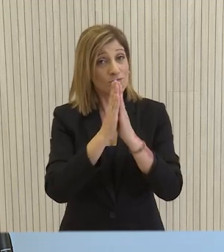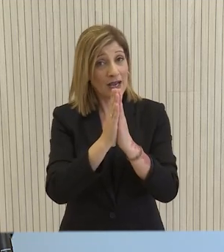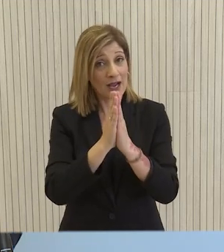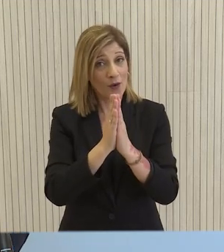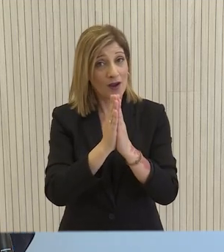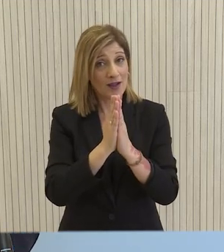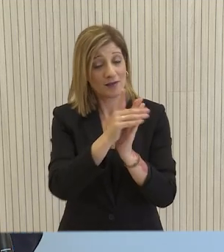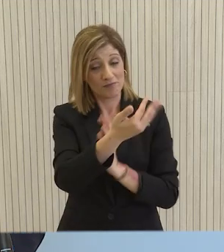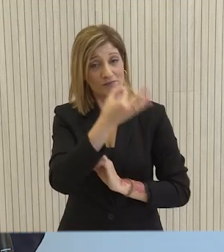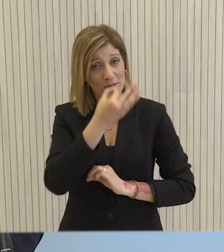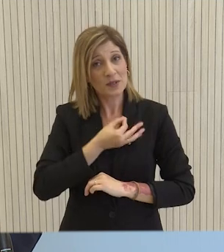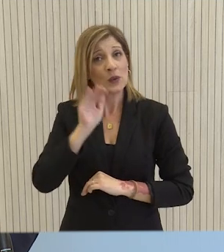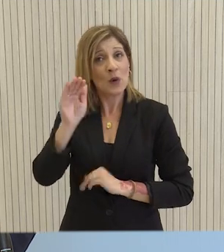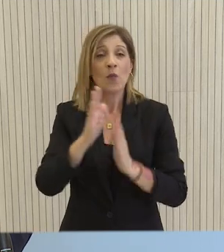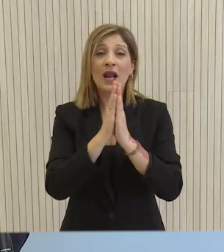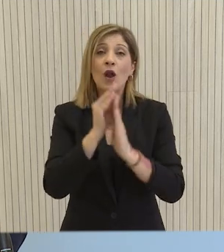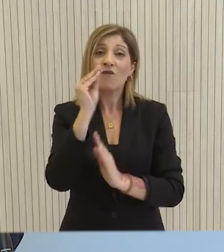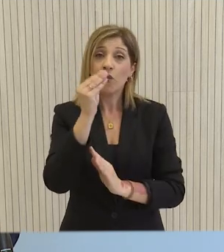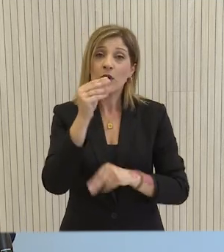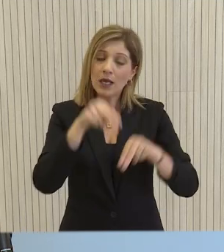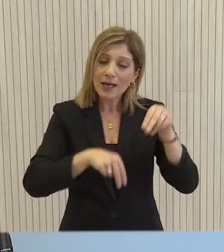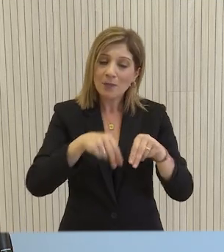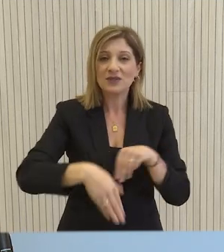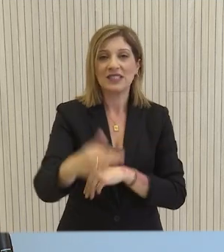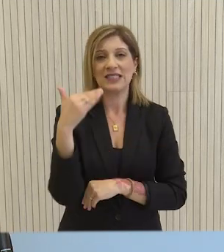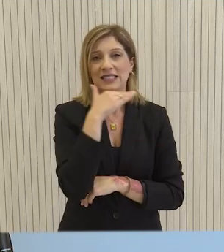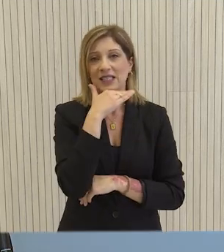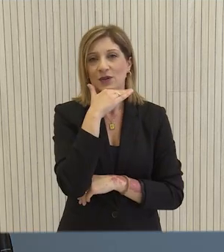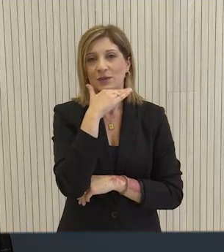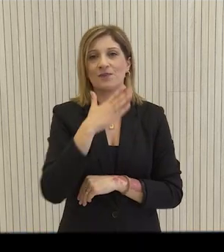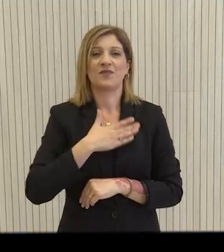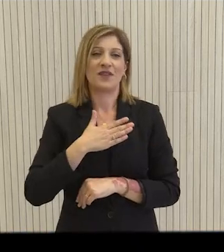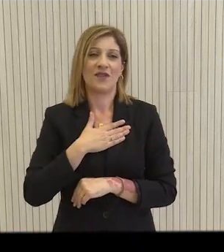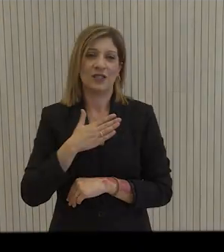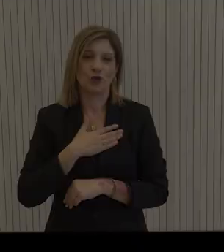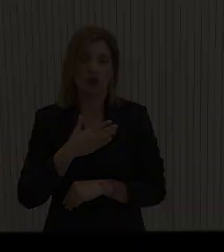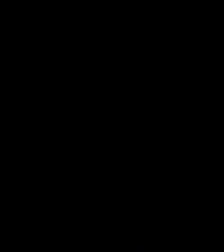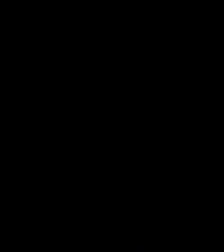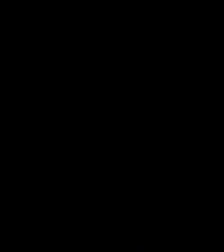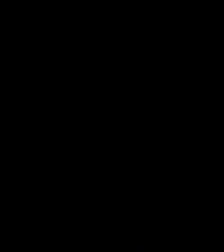αφορμή τη ερώτησή σα, να το προωθήσει το συντομότερο δυνατόν. Ευχαριστώ.